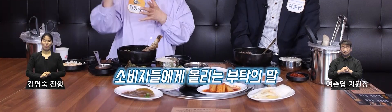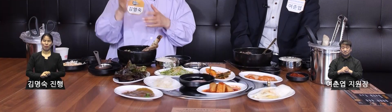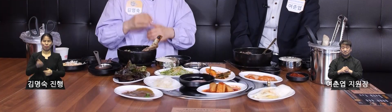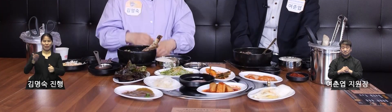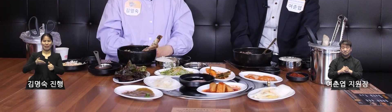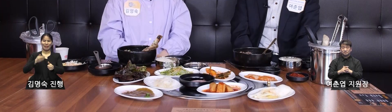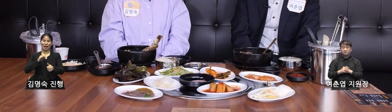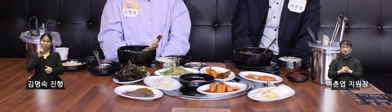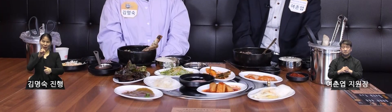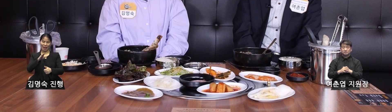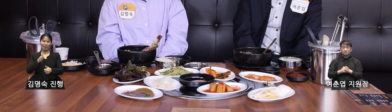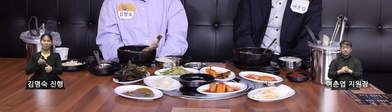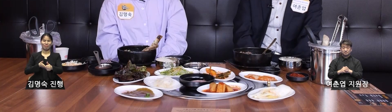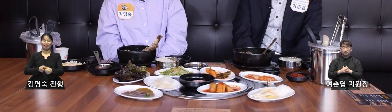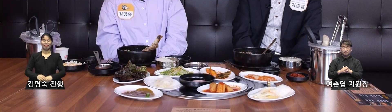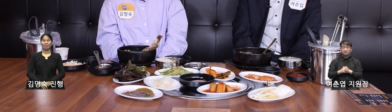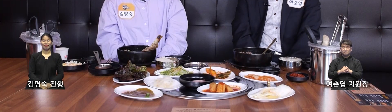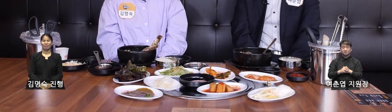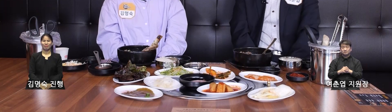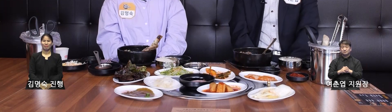있다면 한번 한 말씀 해주시죠.